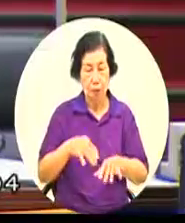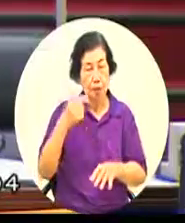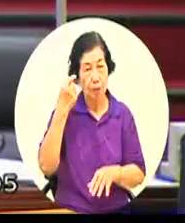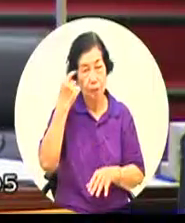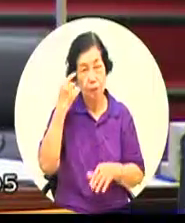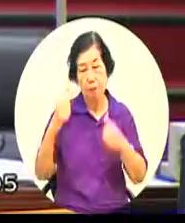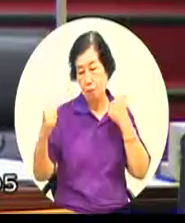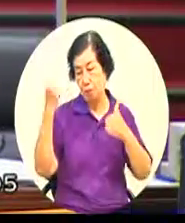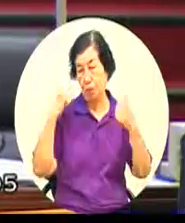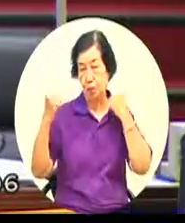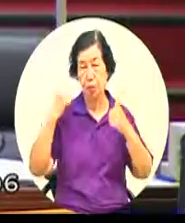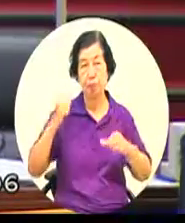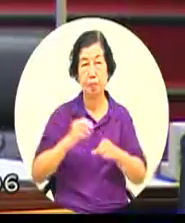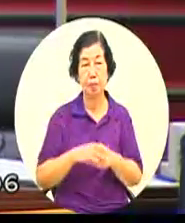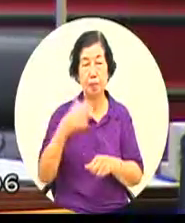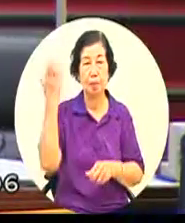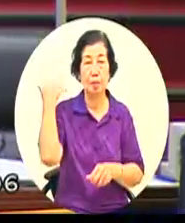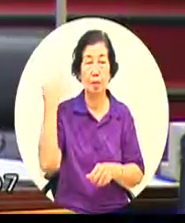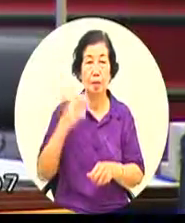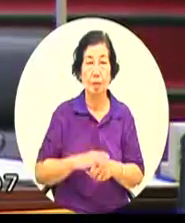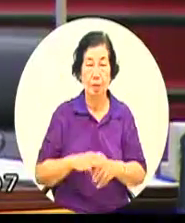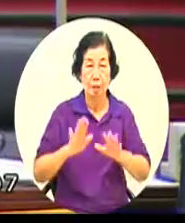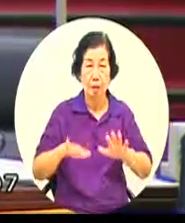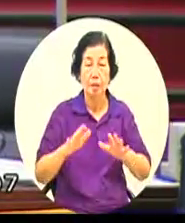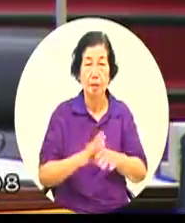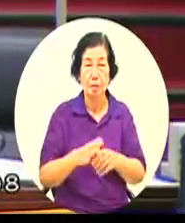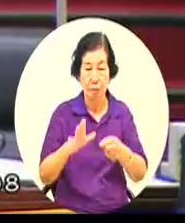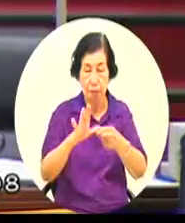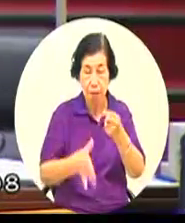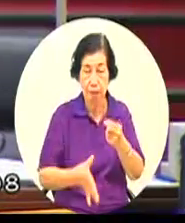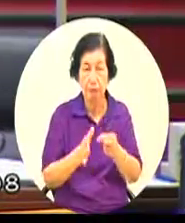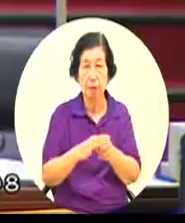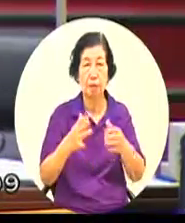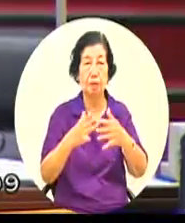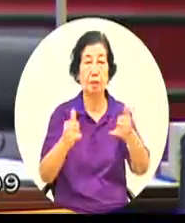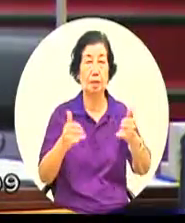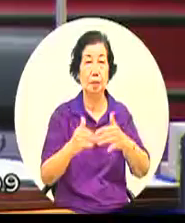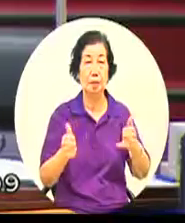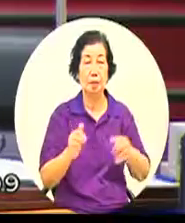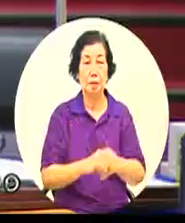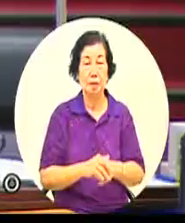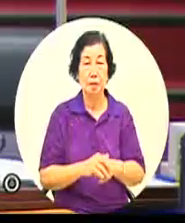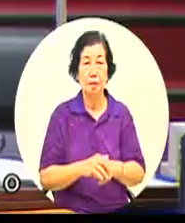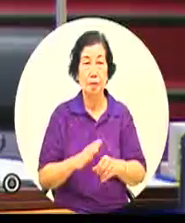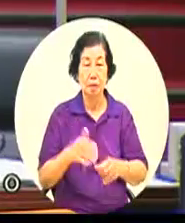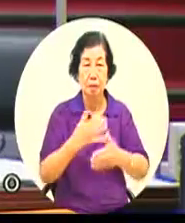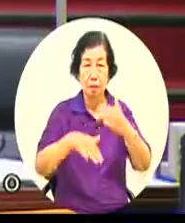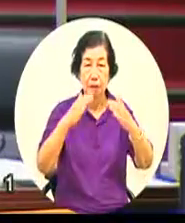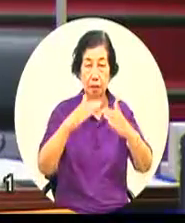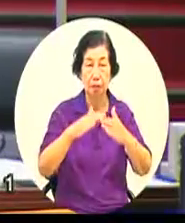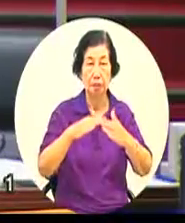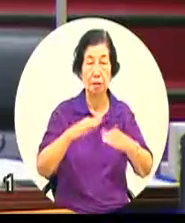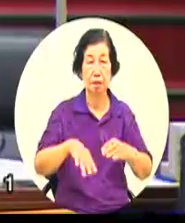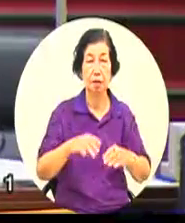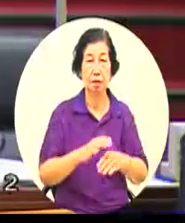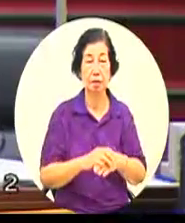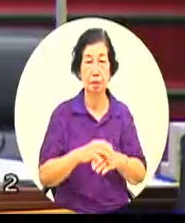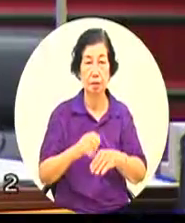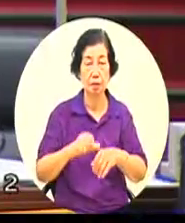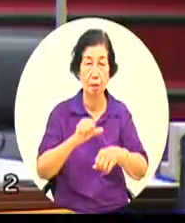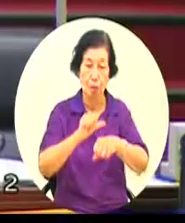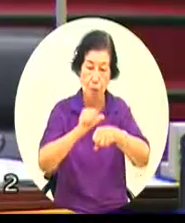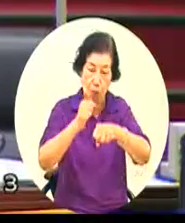说以现在的国中生来讲好了，我在学校一节课上了50分钟的数学